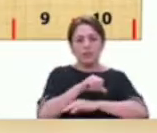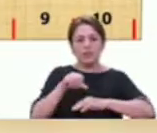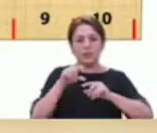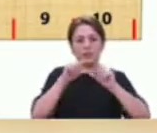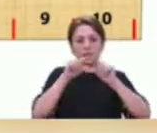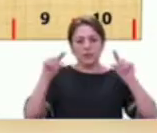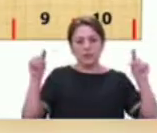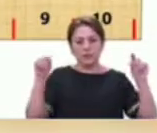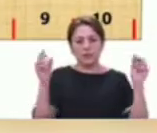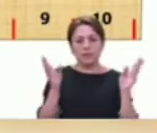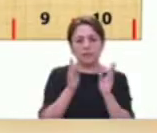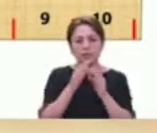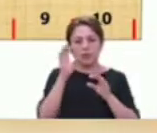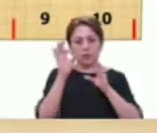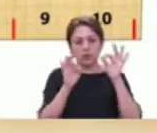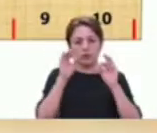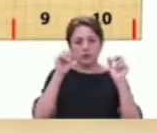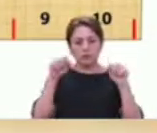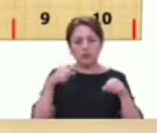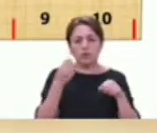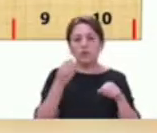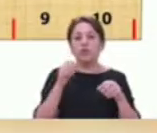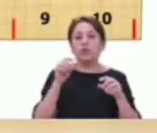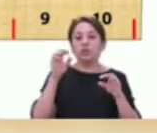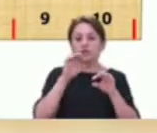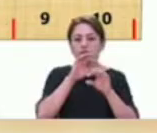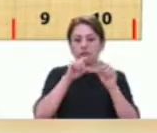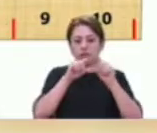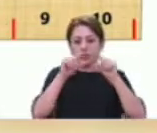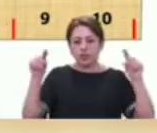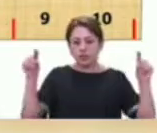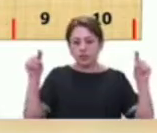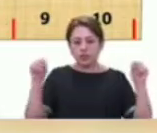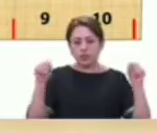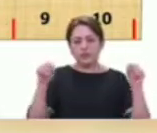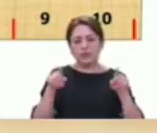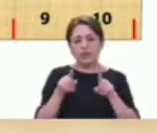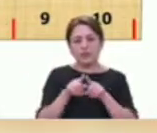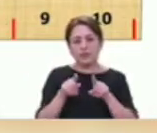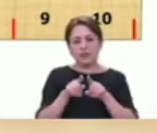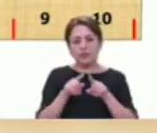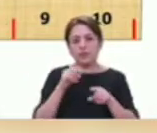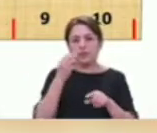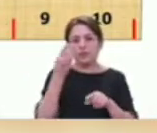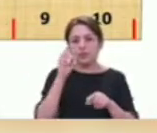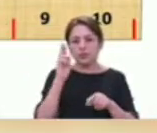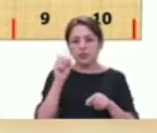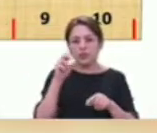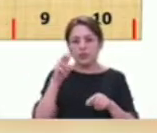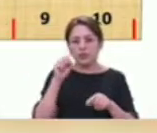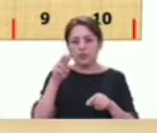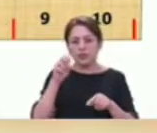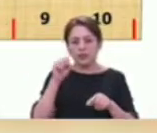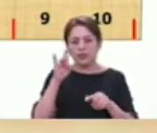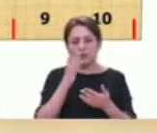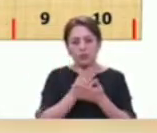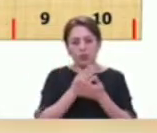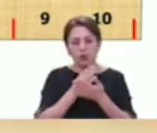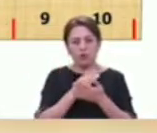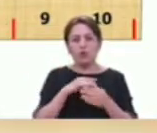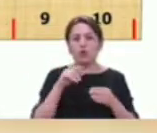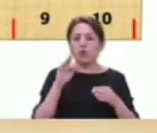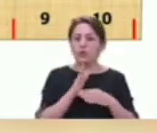o'lchanadi. Chizg'ichda ham shkalalar mavjud. Chizg'ich chiziqchalar bilan teng bo'laklarga